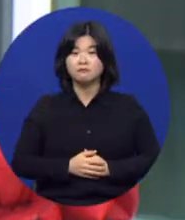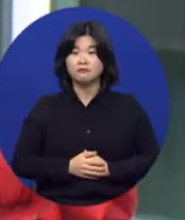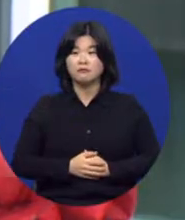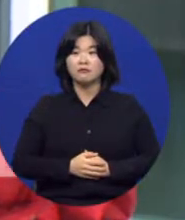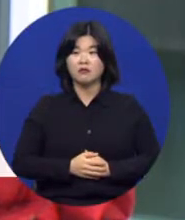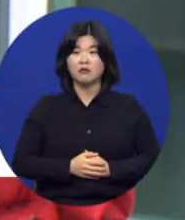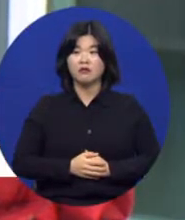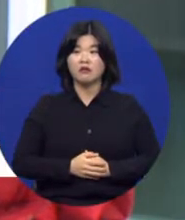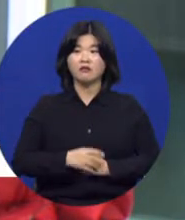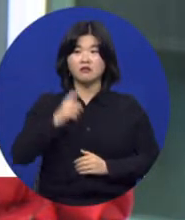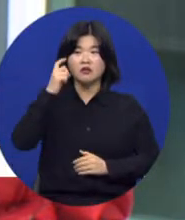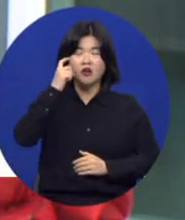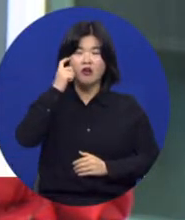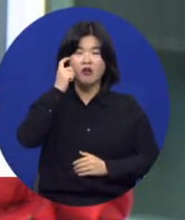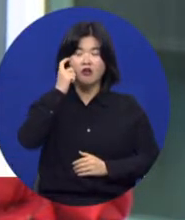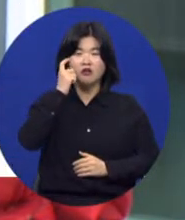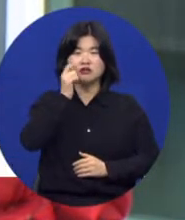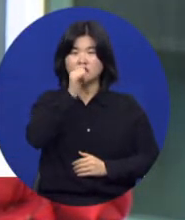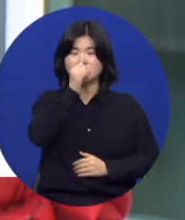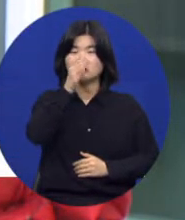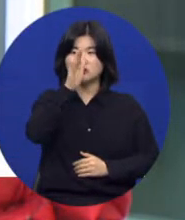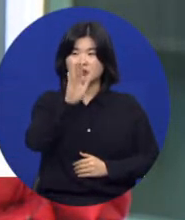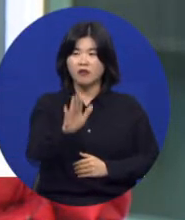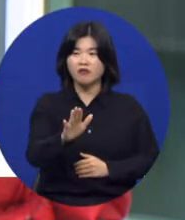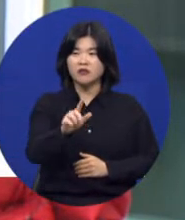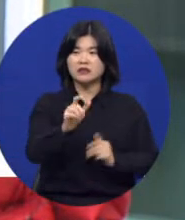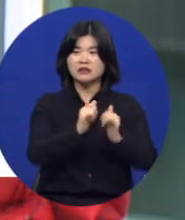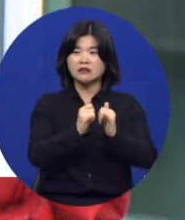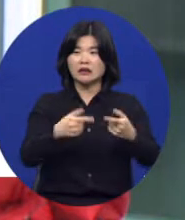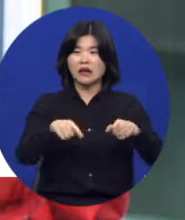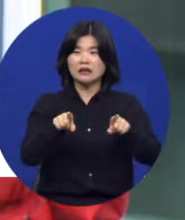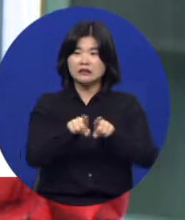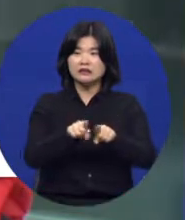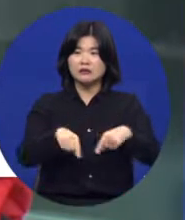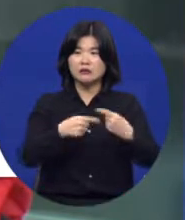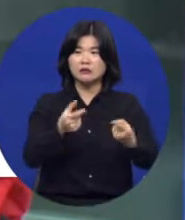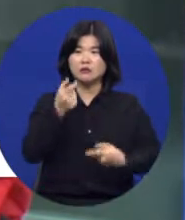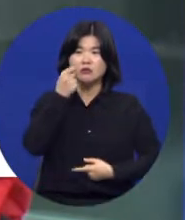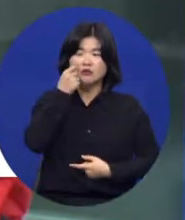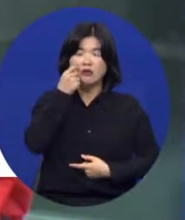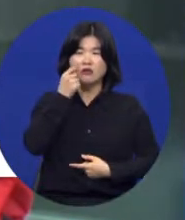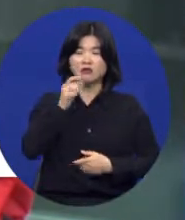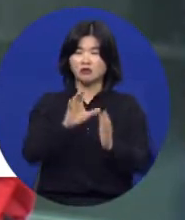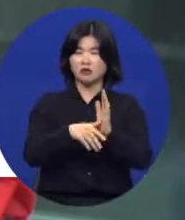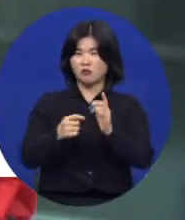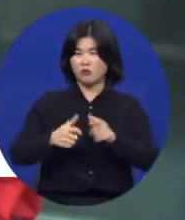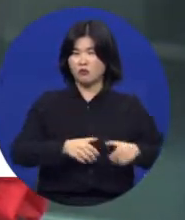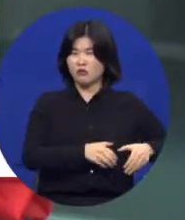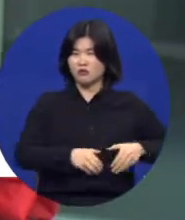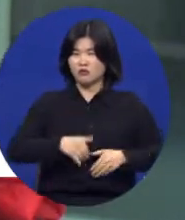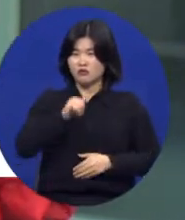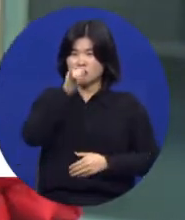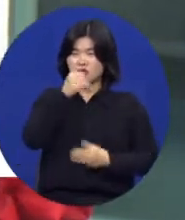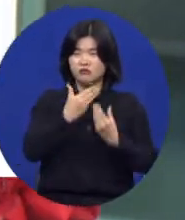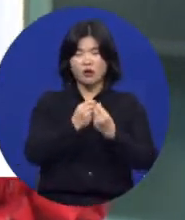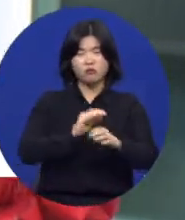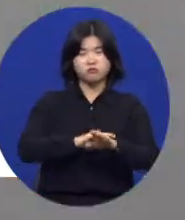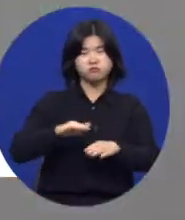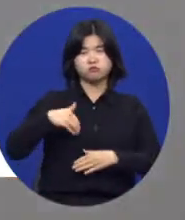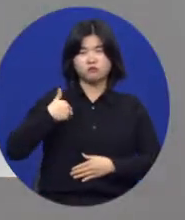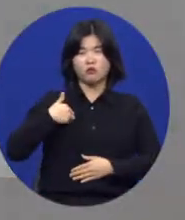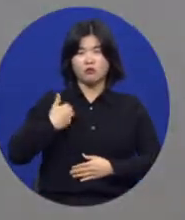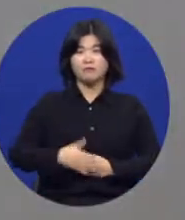하긴 해려고나 생각했는데 그분들하고 같이 동참을 하지 못하죠. 아니 그때는 좀 망설였습니다. 좀 내용도 잘